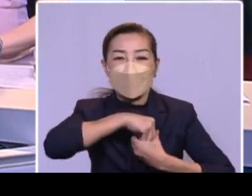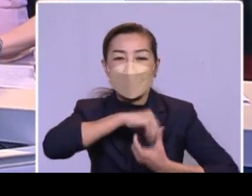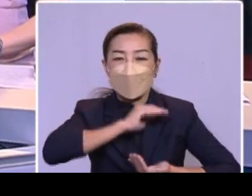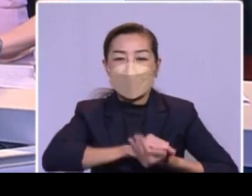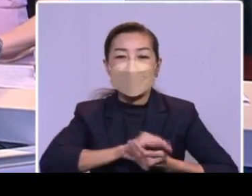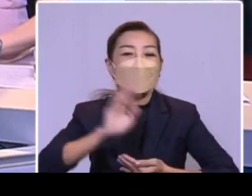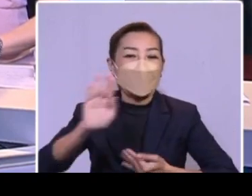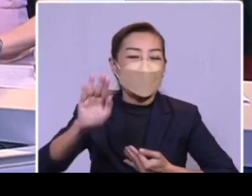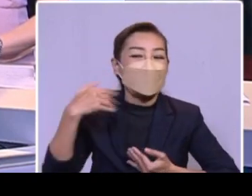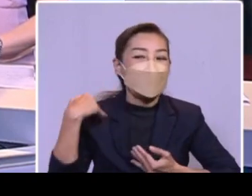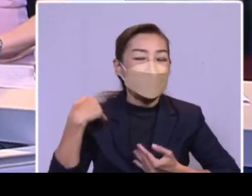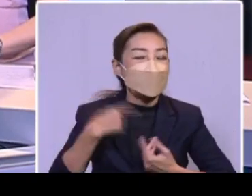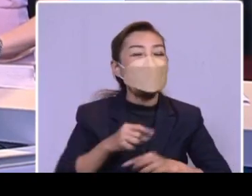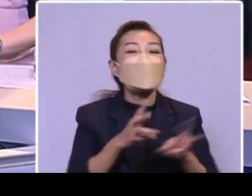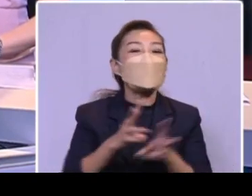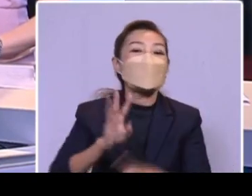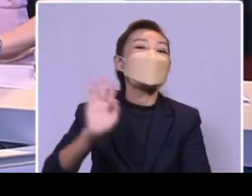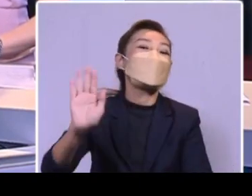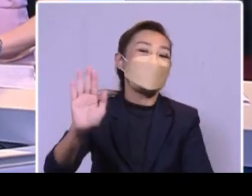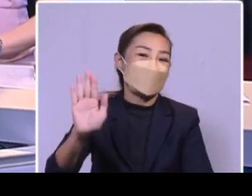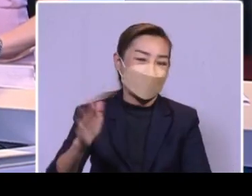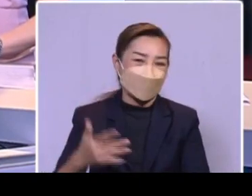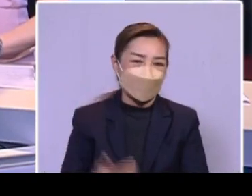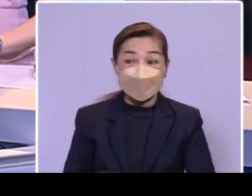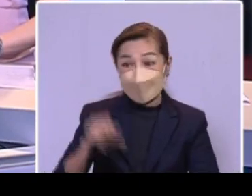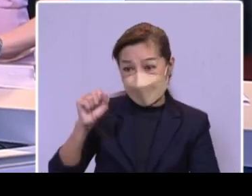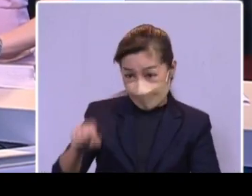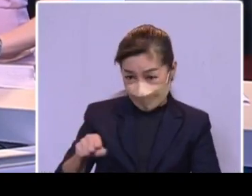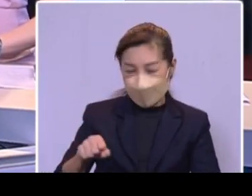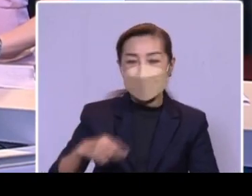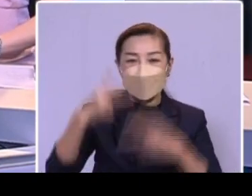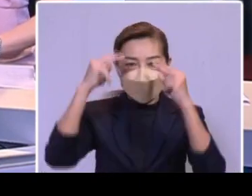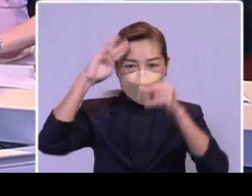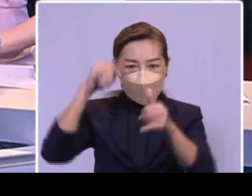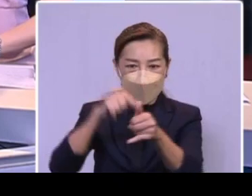ทธ์ของท่านก็ได้นะ ก็เป็นไปได้เพราะว่ารัฐมนตรีรอบตัวที่ส